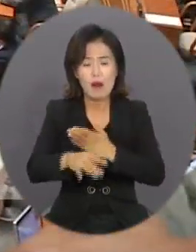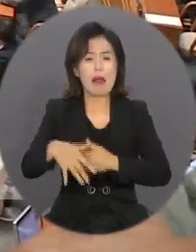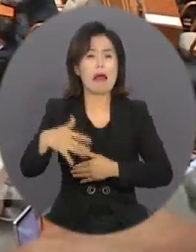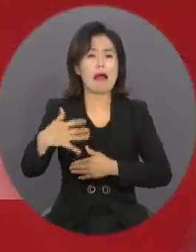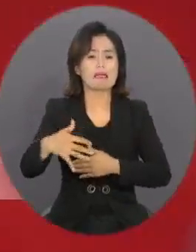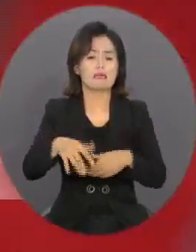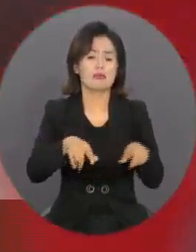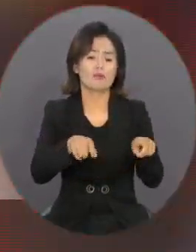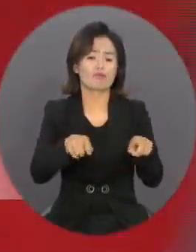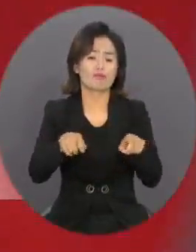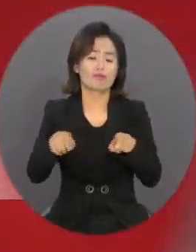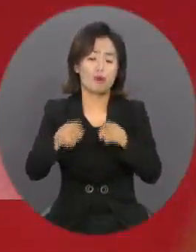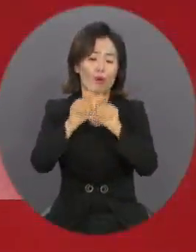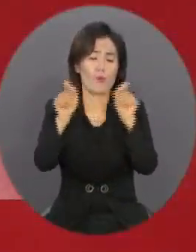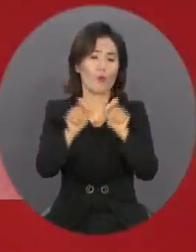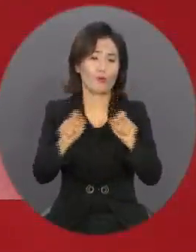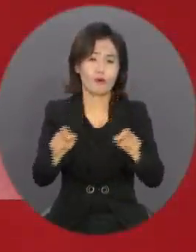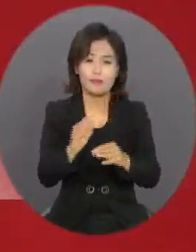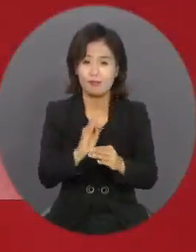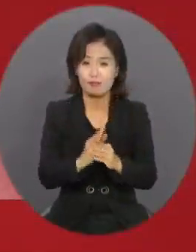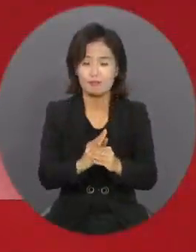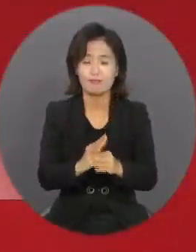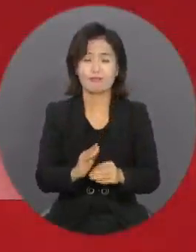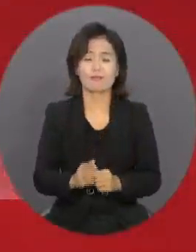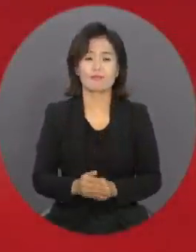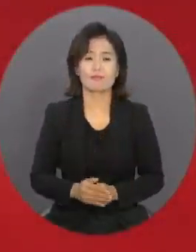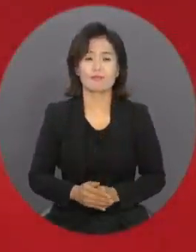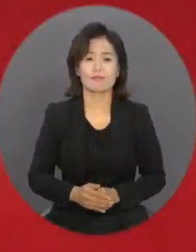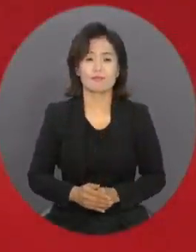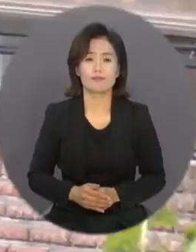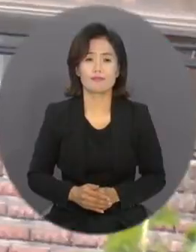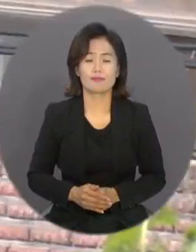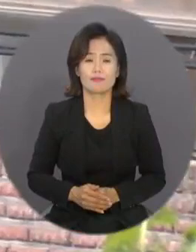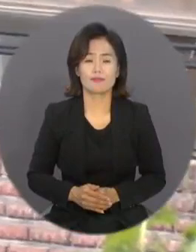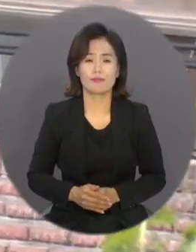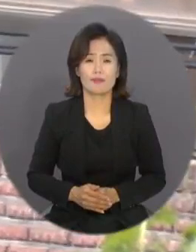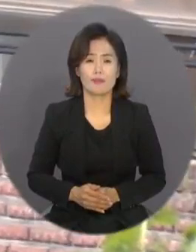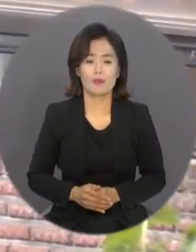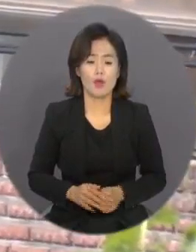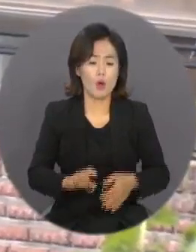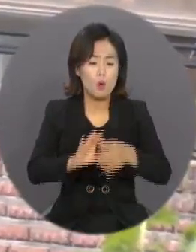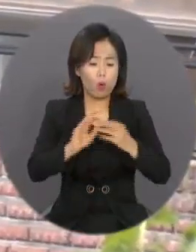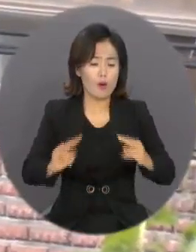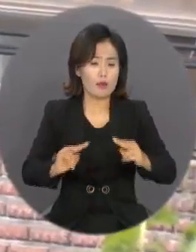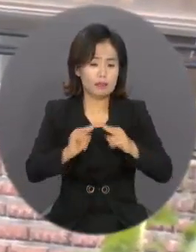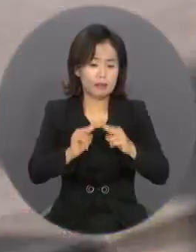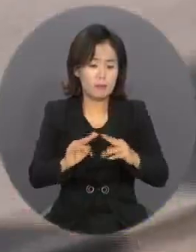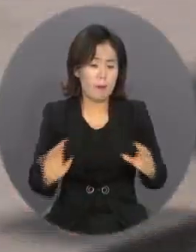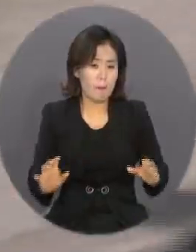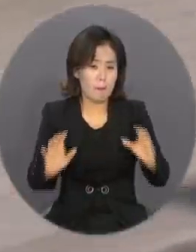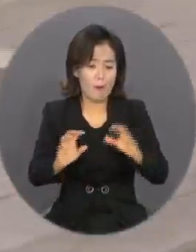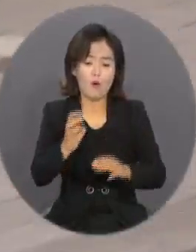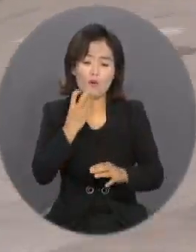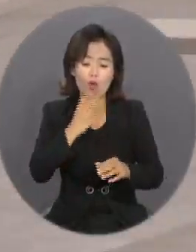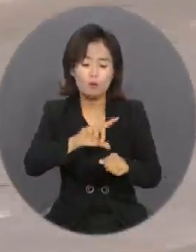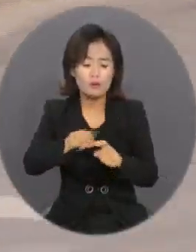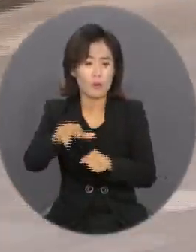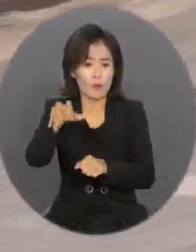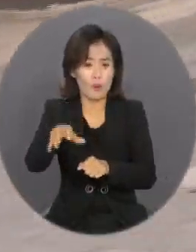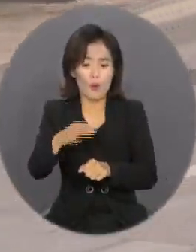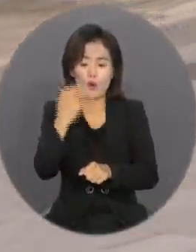아직까지 가진 논란을 겪으며 상황은 진전되지 않고 있습니다. 특히 관련 시설이 밀집한 서울 수도권의